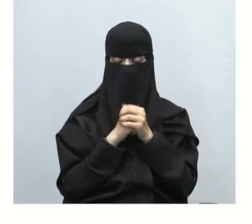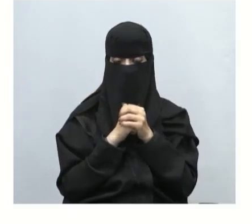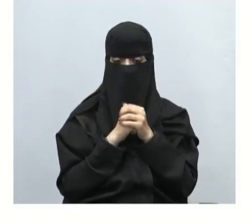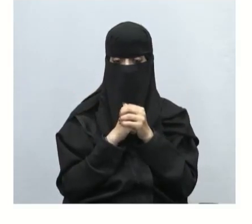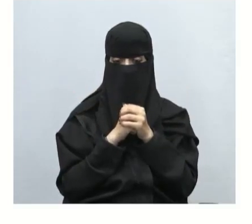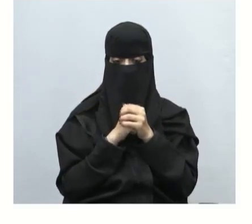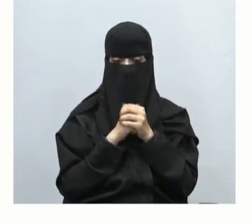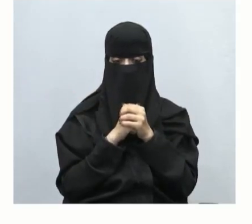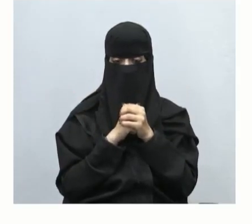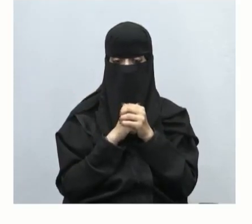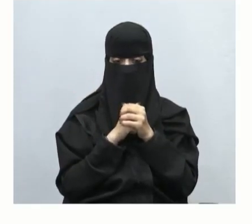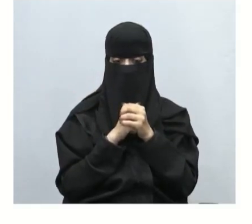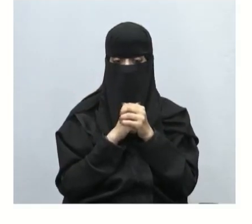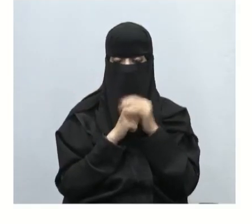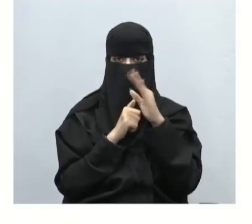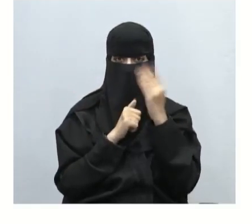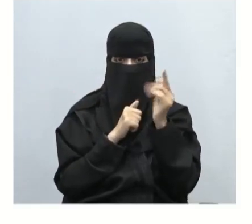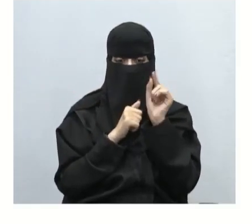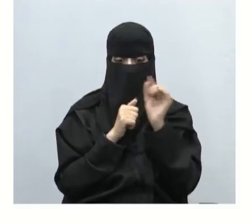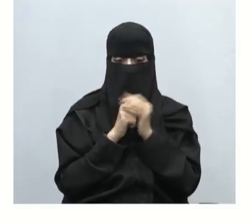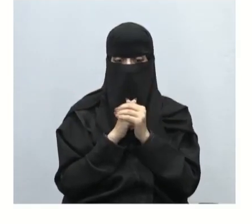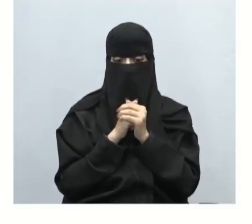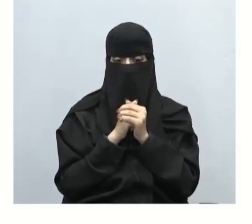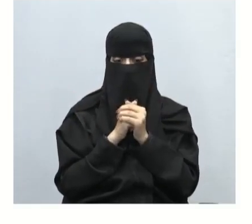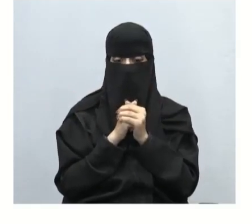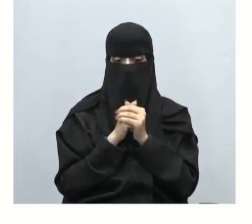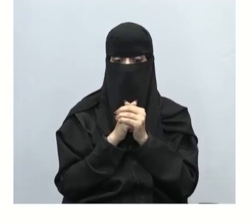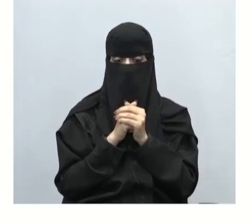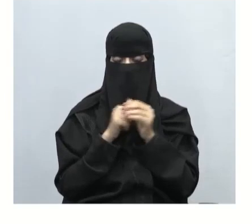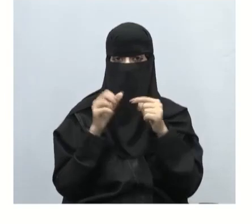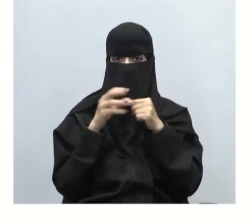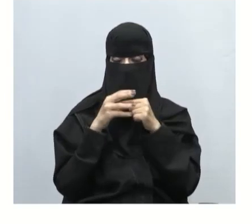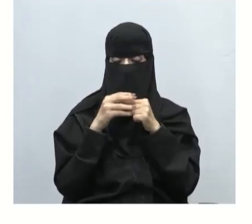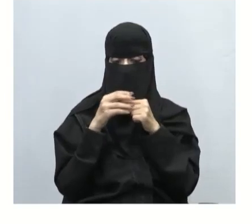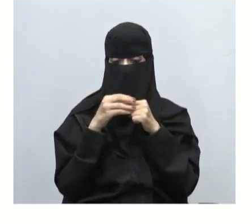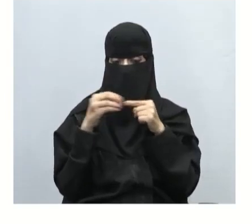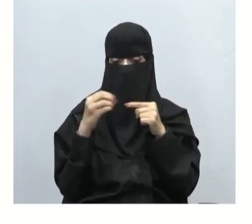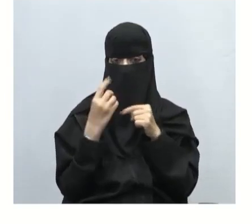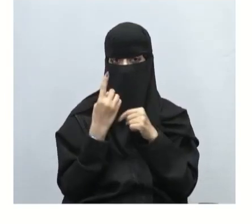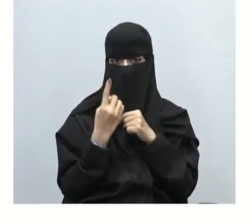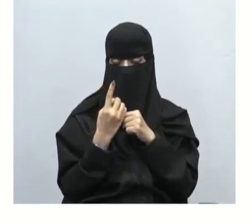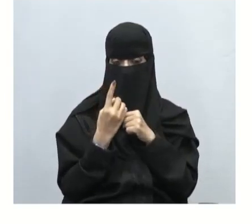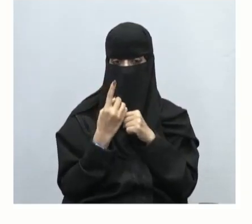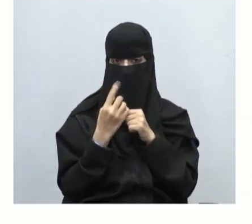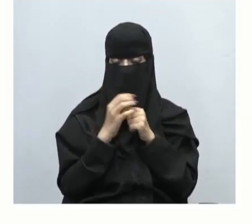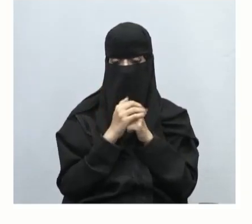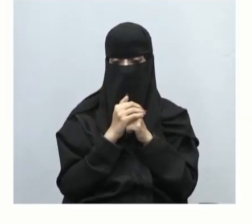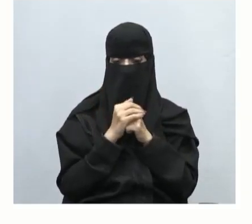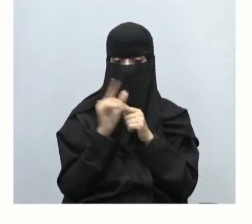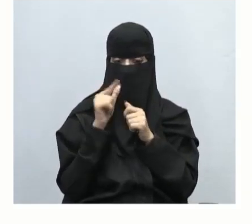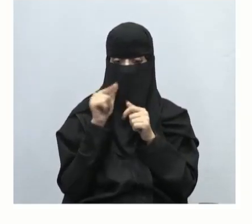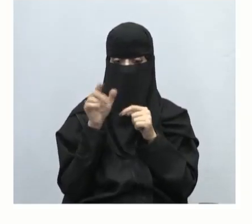لنختار على سبيل المثال هذه النقطه داخل المستطيل وخارج المربع نكتب